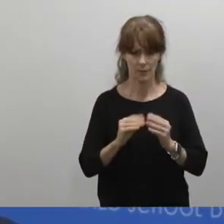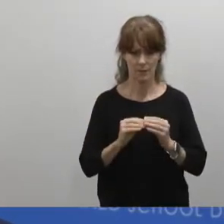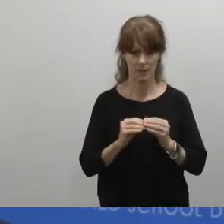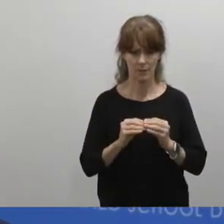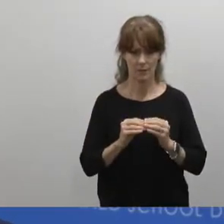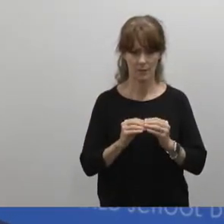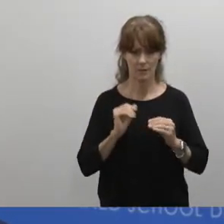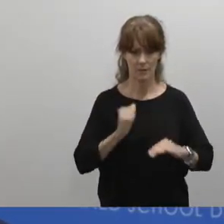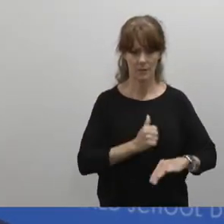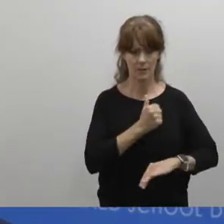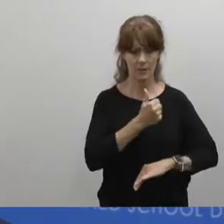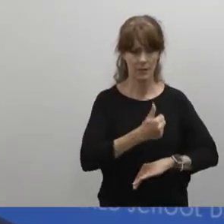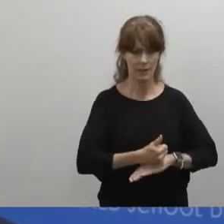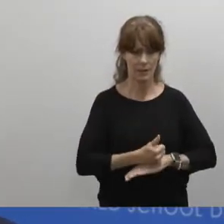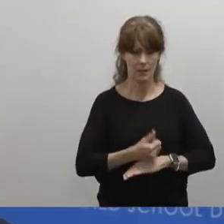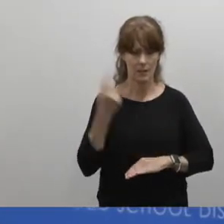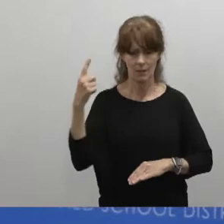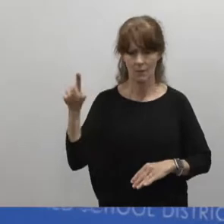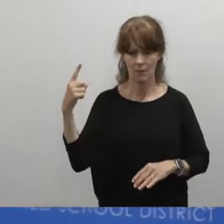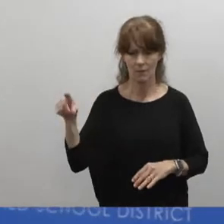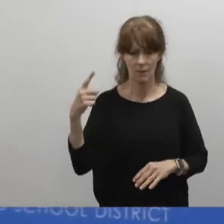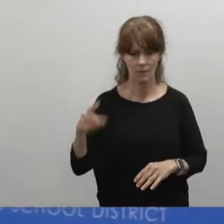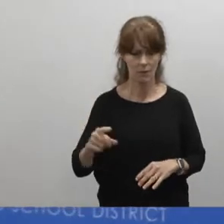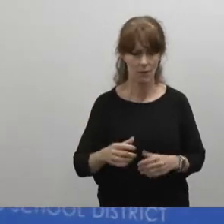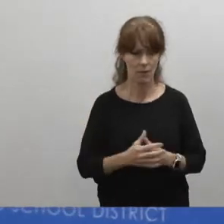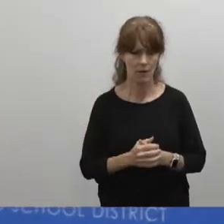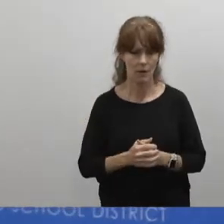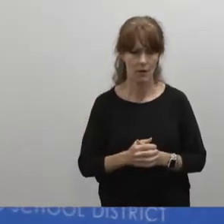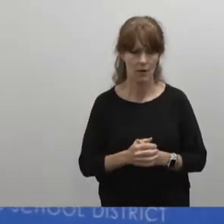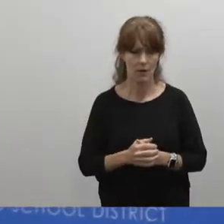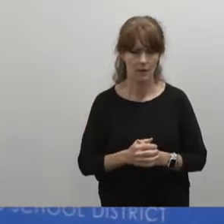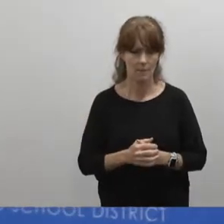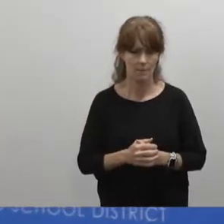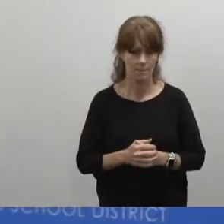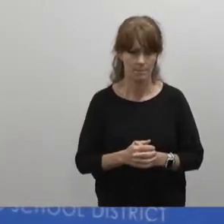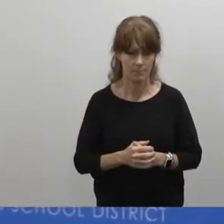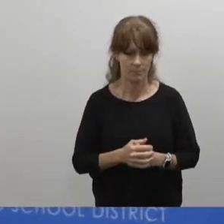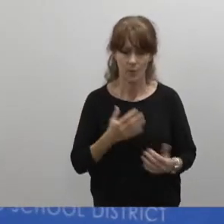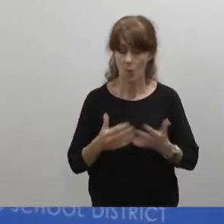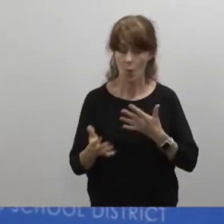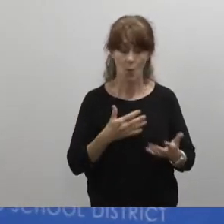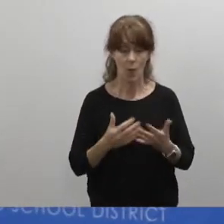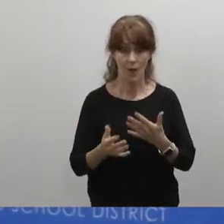miên tạp kịch bà lò phô khẳng nạ kàm ca